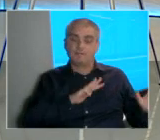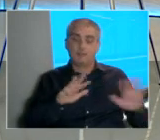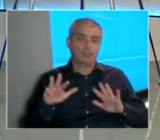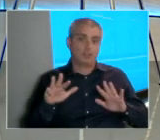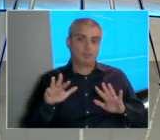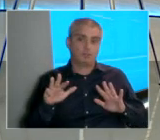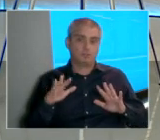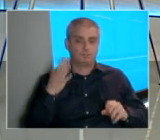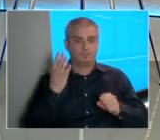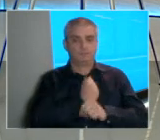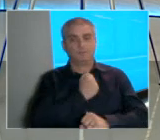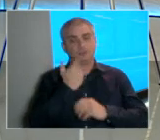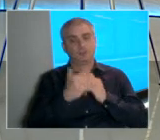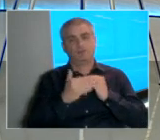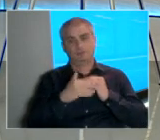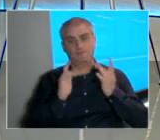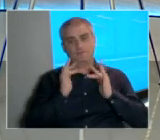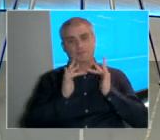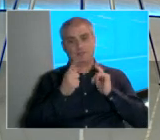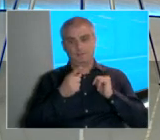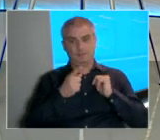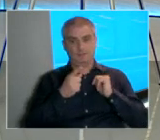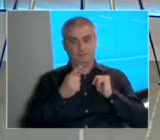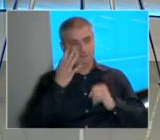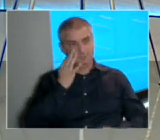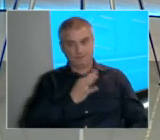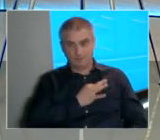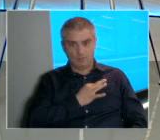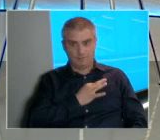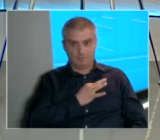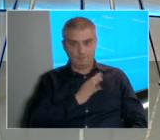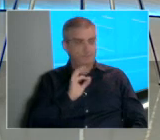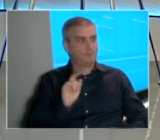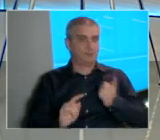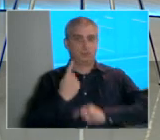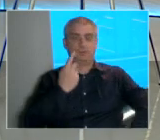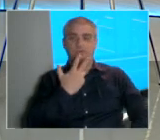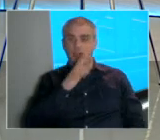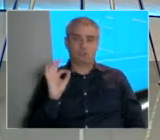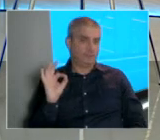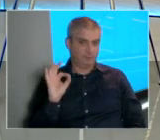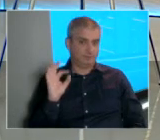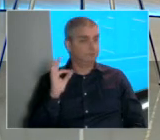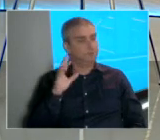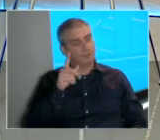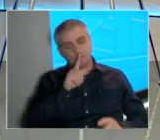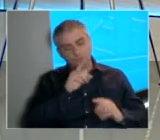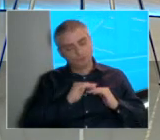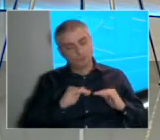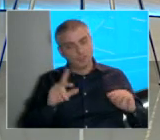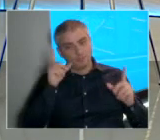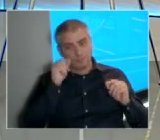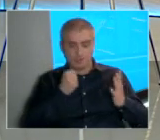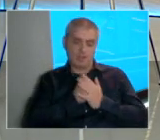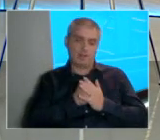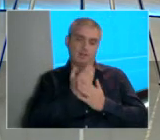3 שנים ו-9 חודשים, מנצחת סוף סוף דרבי. שימו לב לזה. באמת יוצא דופן 3-0, משחק מנומנם.